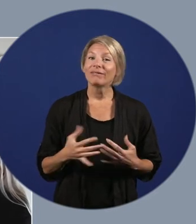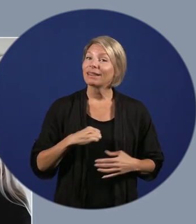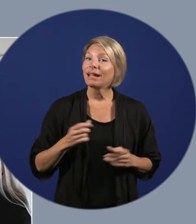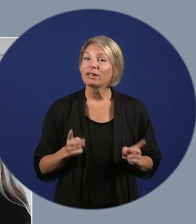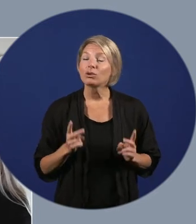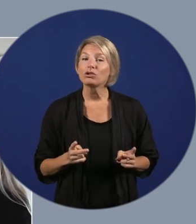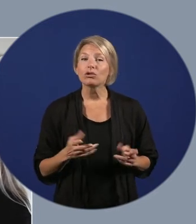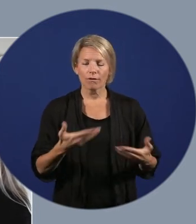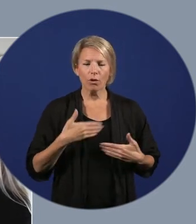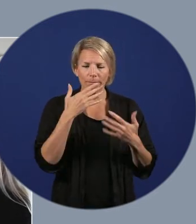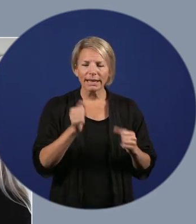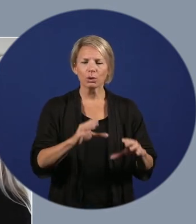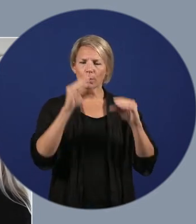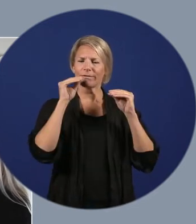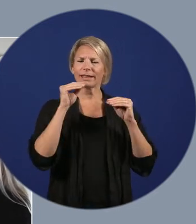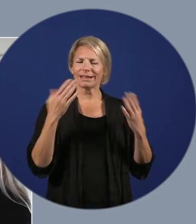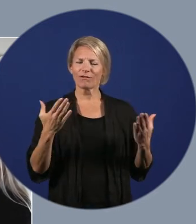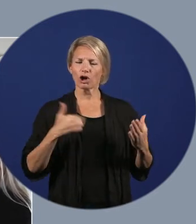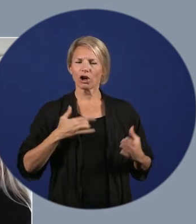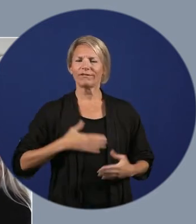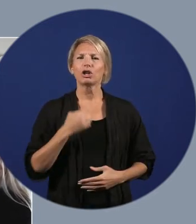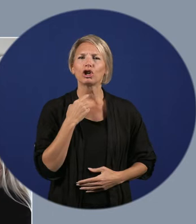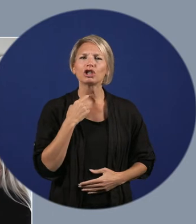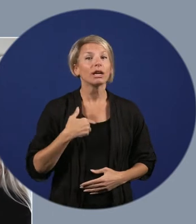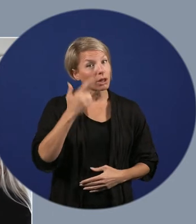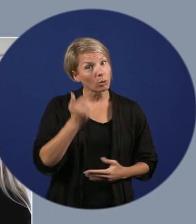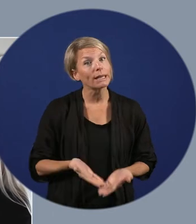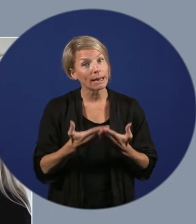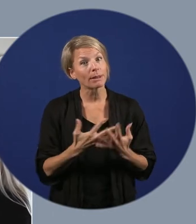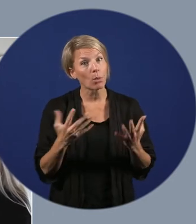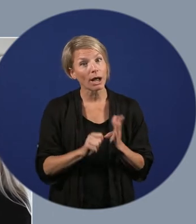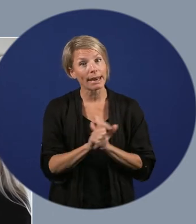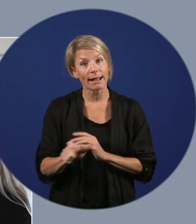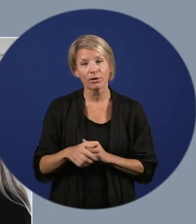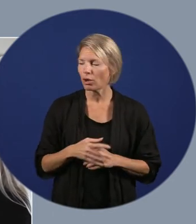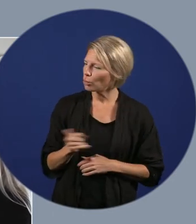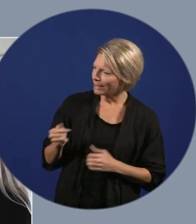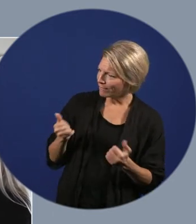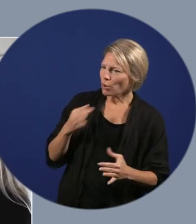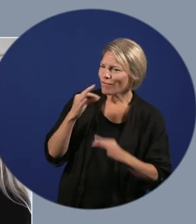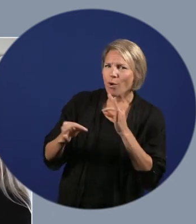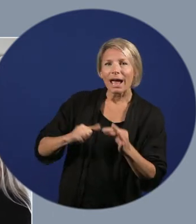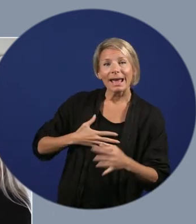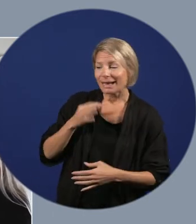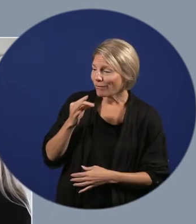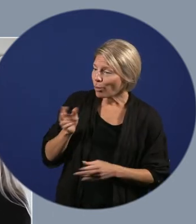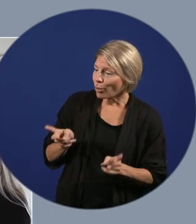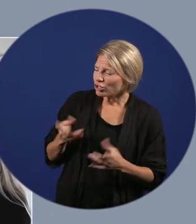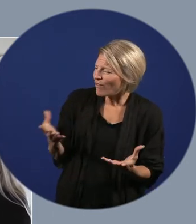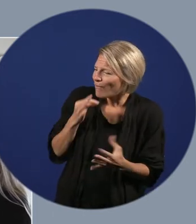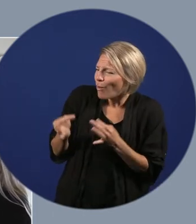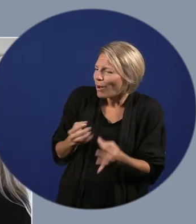bättre uppfattning för vad man skulle rösta. Jag tror att det hjälpte många elever. Och ni fick ju ställa egna frågor. Vad frågade ni för